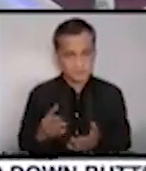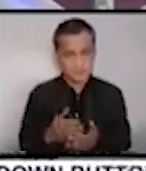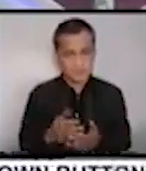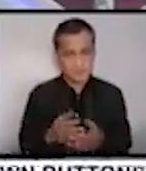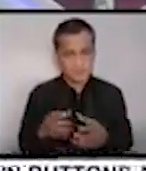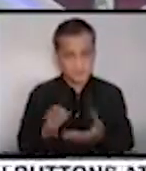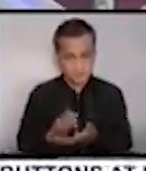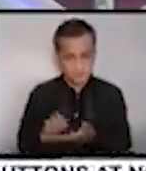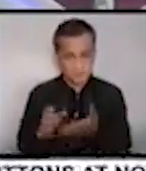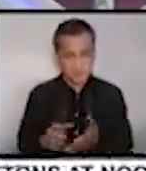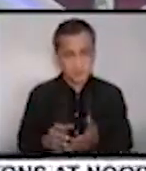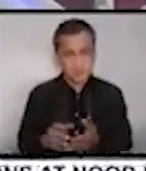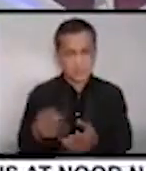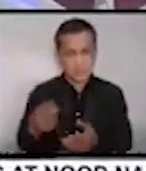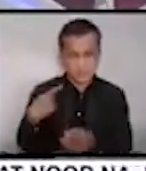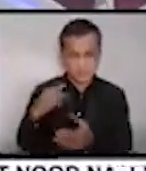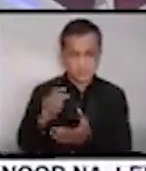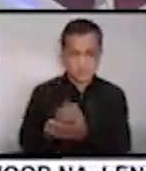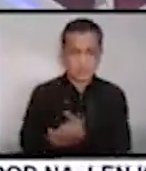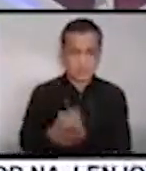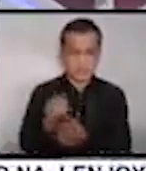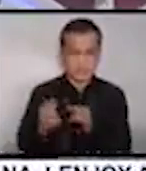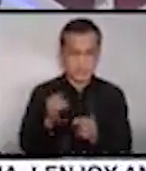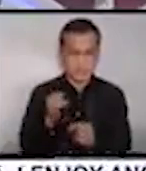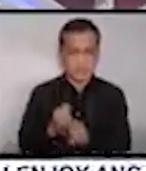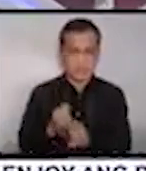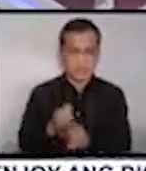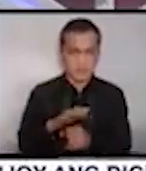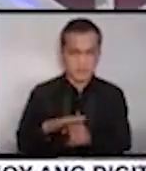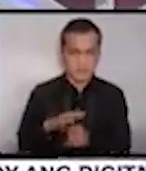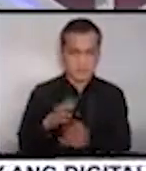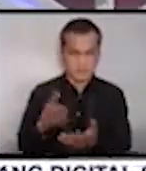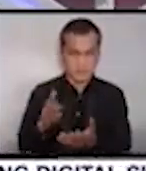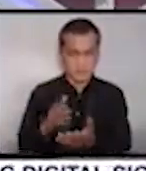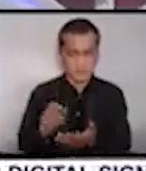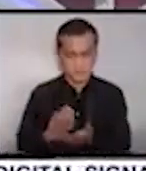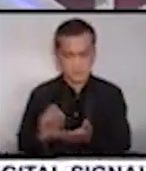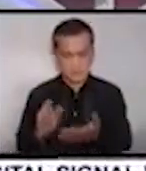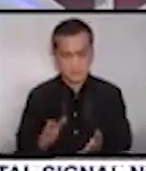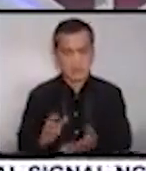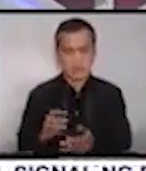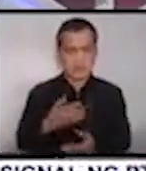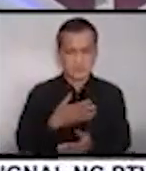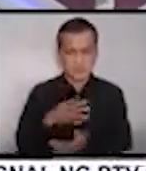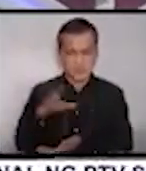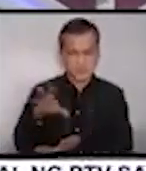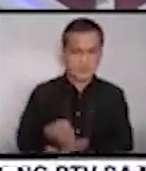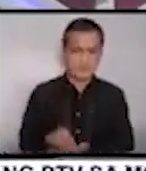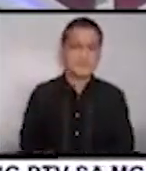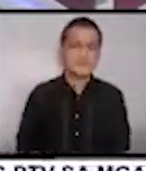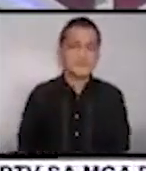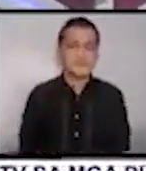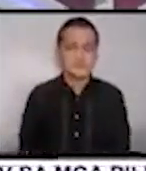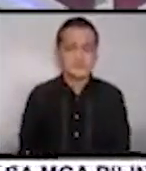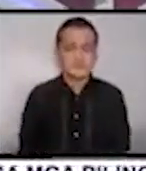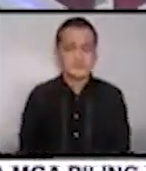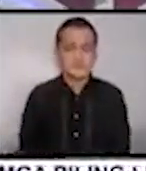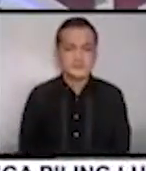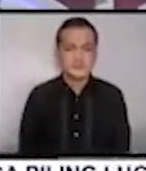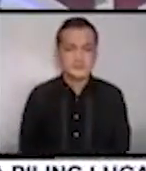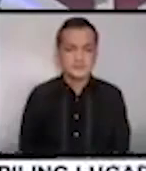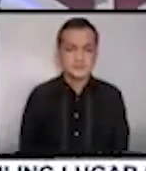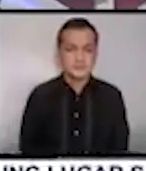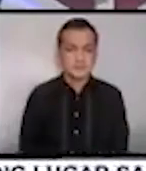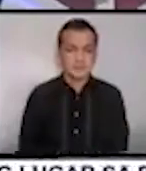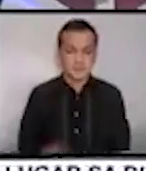bang hinahangaan na international o local na singer-composer na gusto mong maging someday? Siyempre, as a singer po,